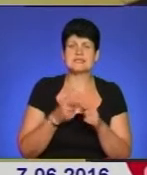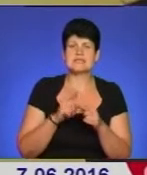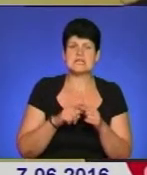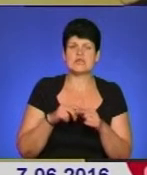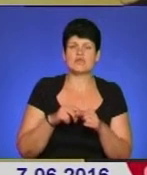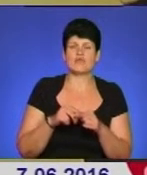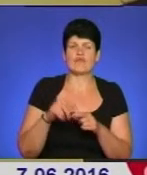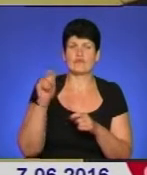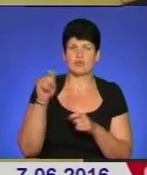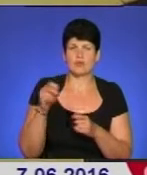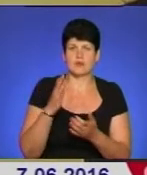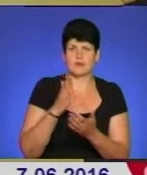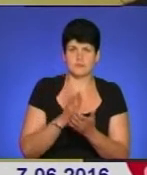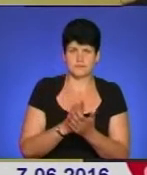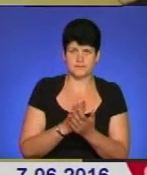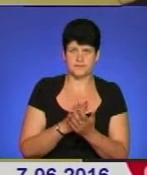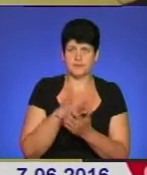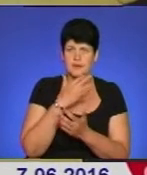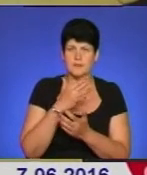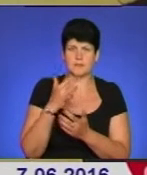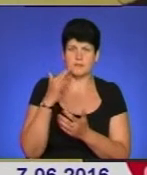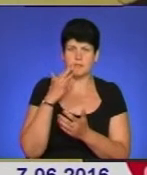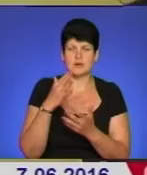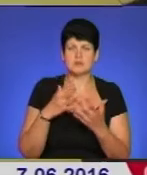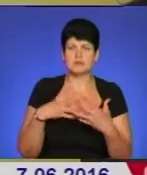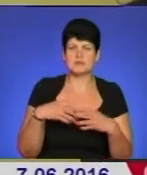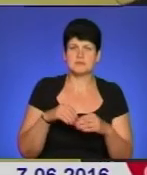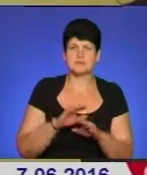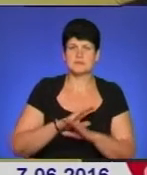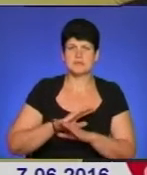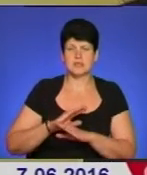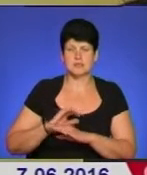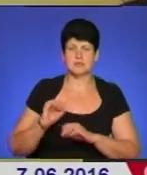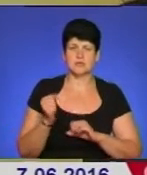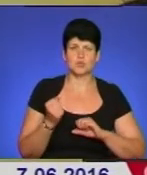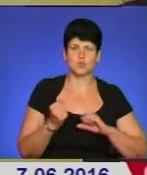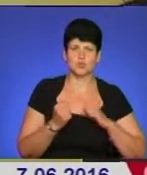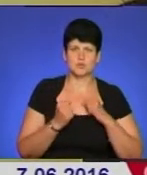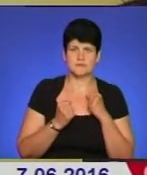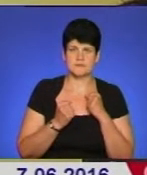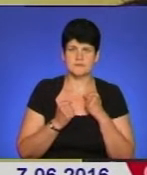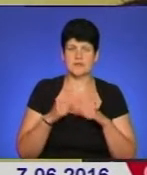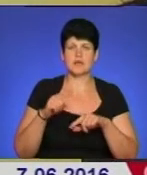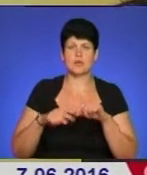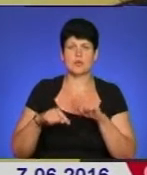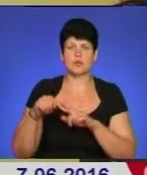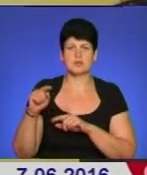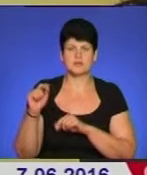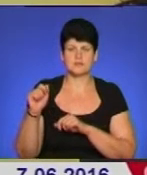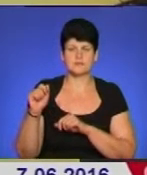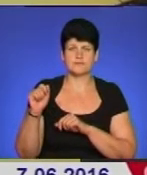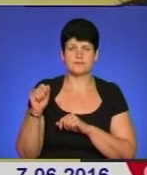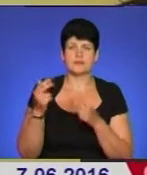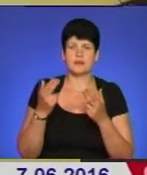яка ведеться. Багато і в сім'ї загиблих, і друзів. І родичів.